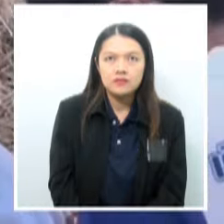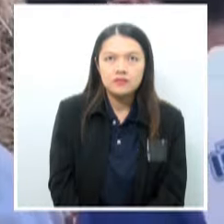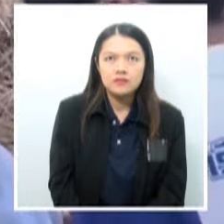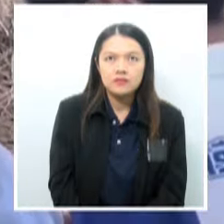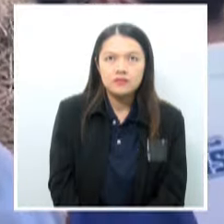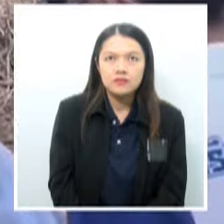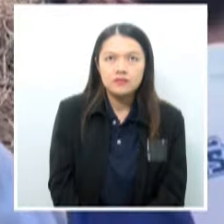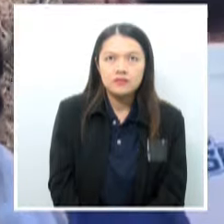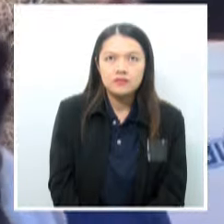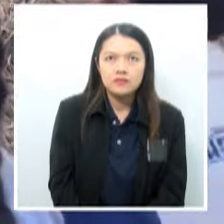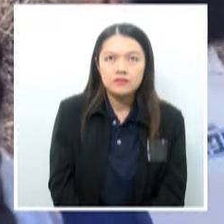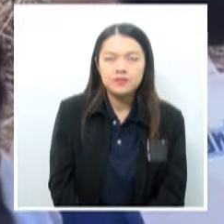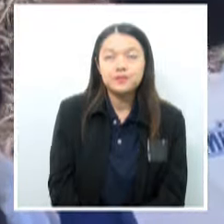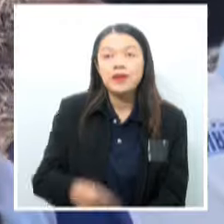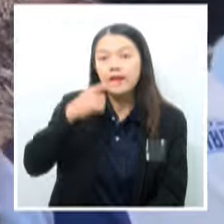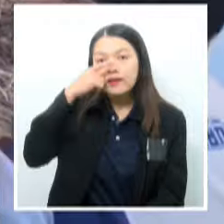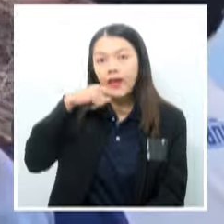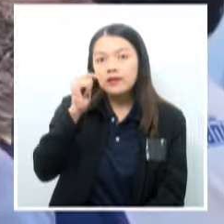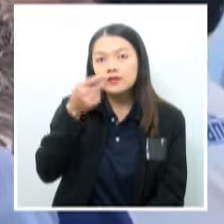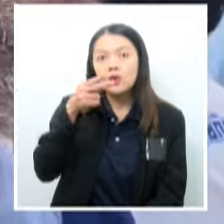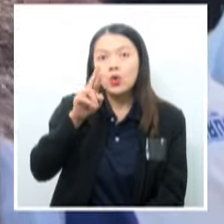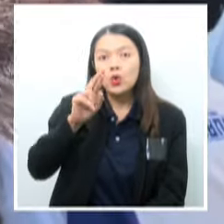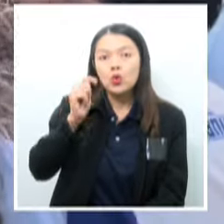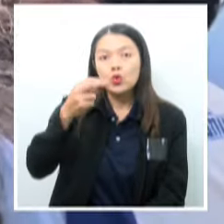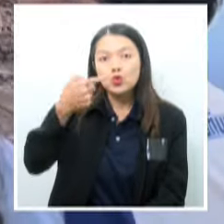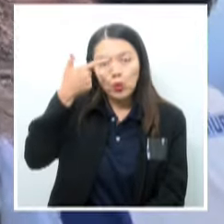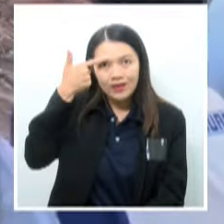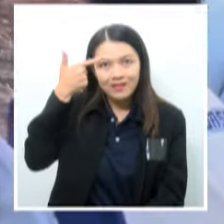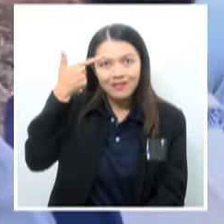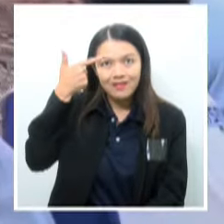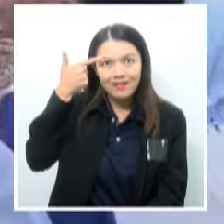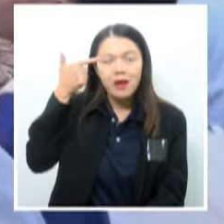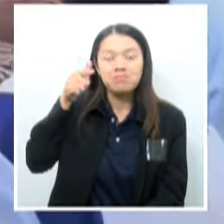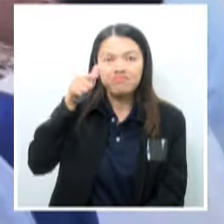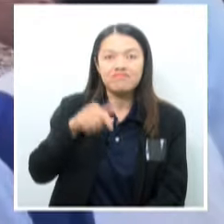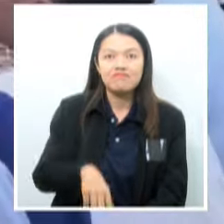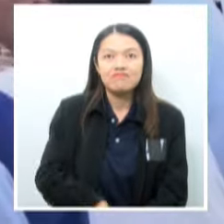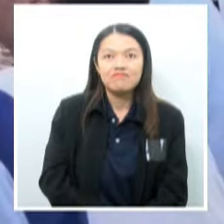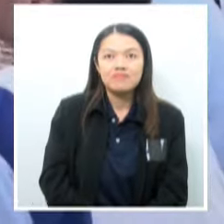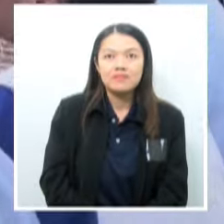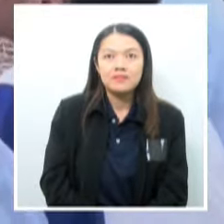ของไทยทรงดำก็จะเป็นแบบขึ้นแบบตีกตันกันอยู่นะ